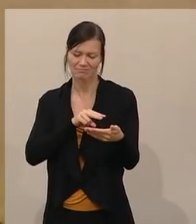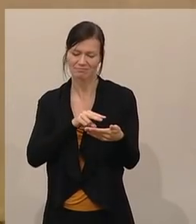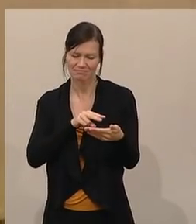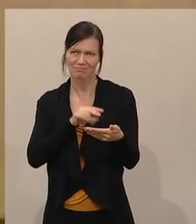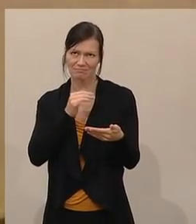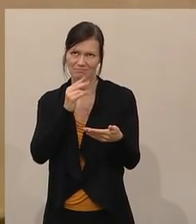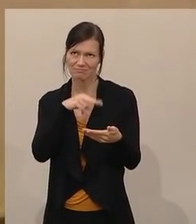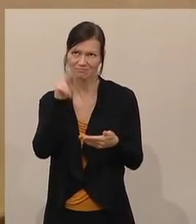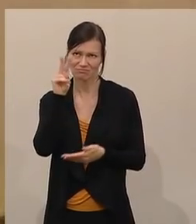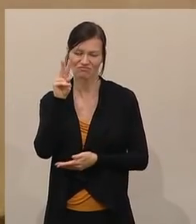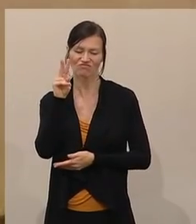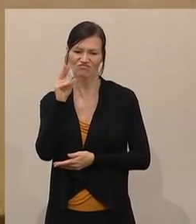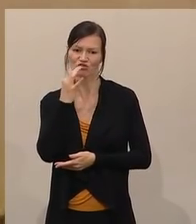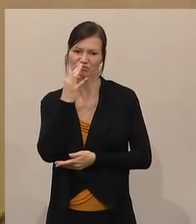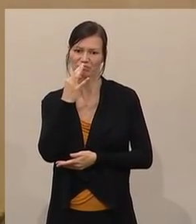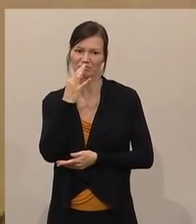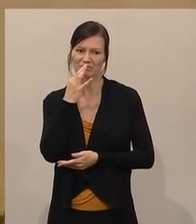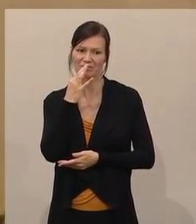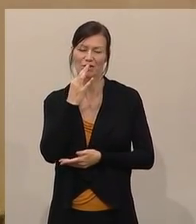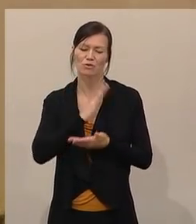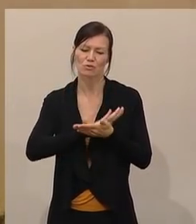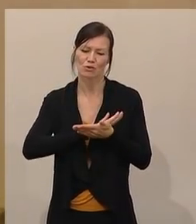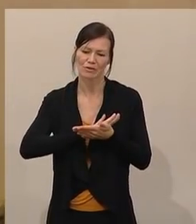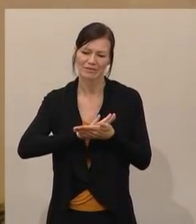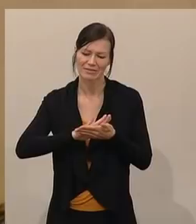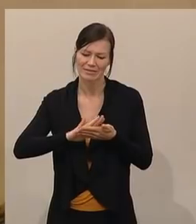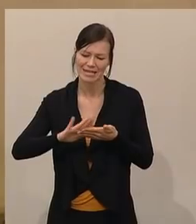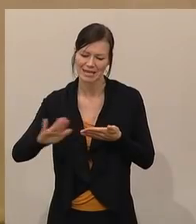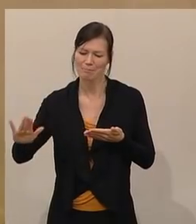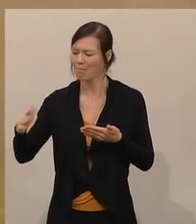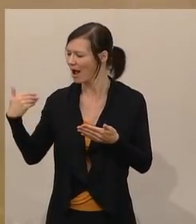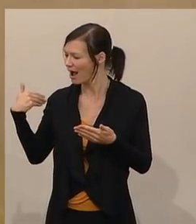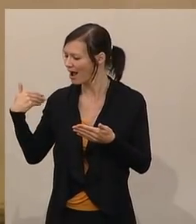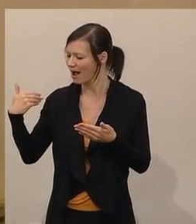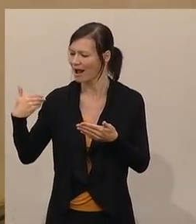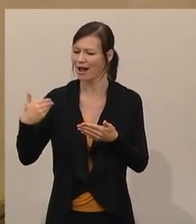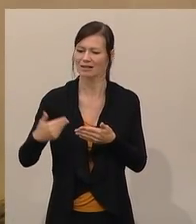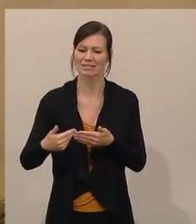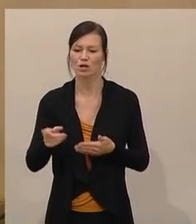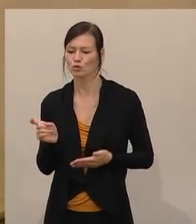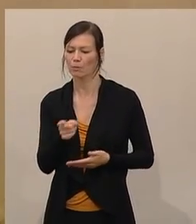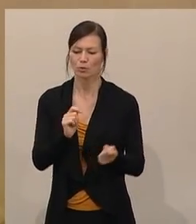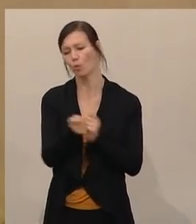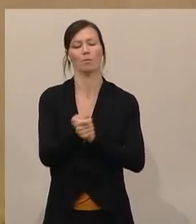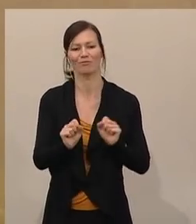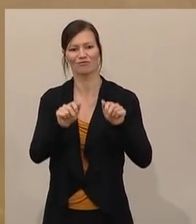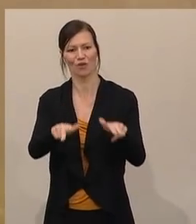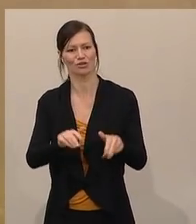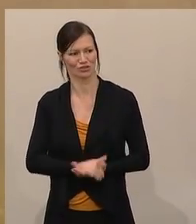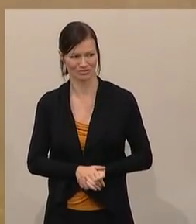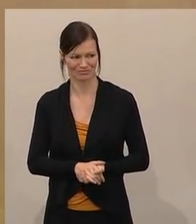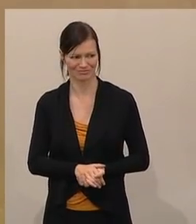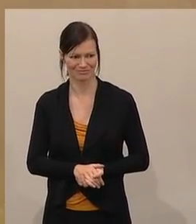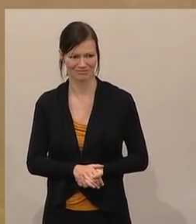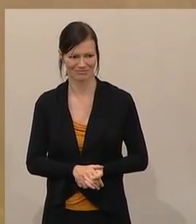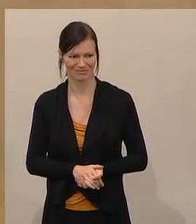Es ist noch nie ein Skorpion gewesen, der sich in einen Frosch verwandelt hat.